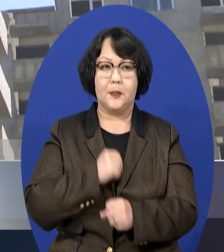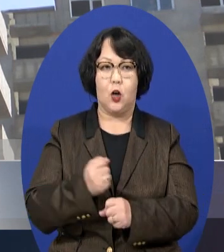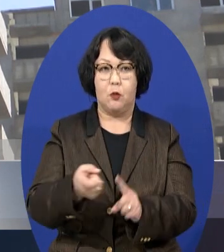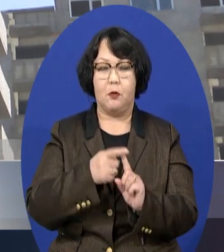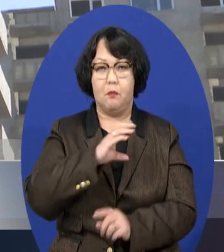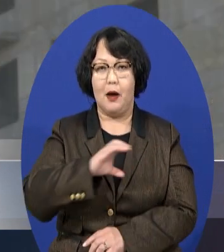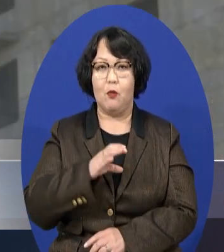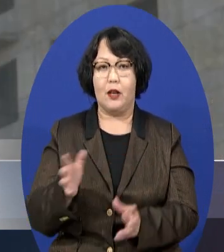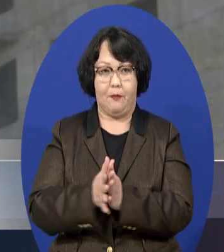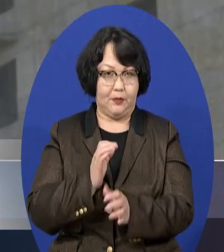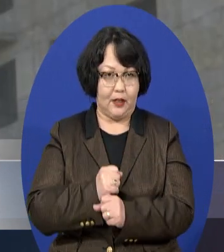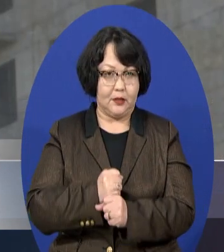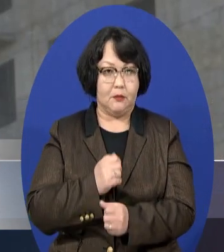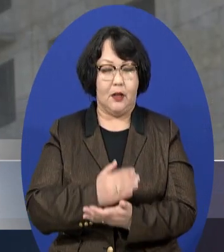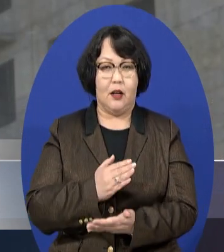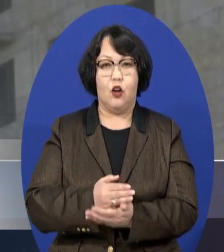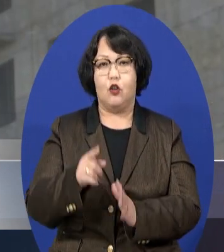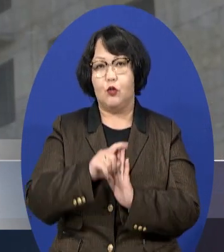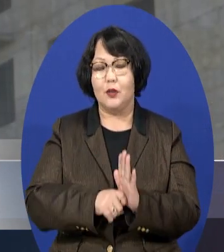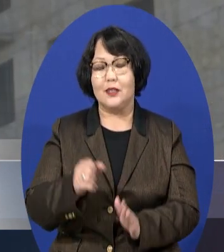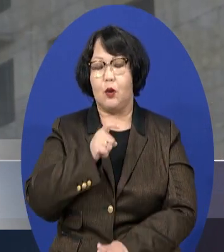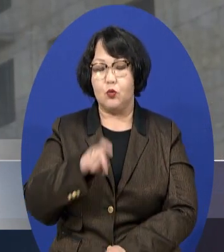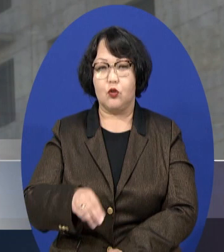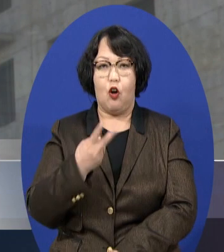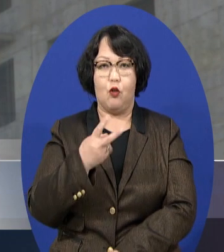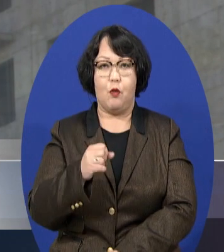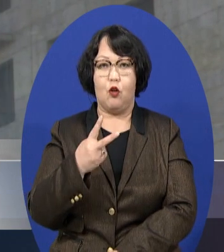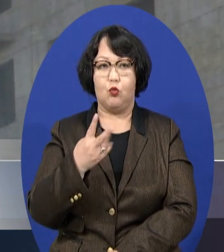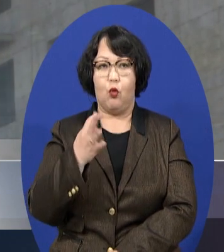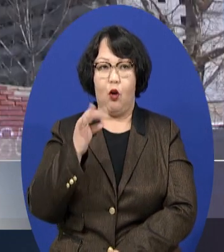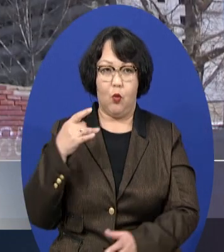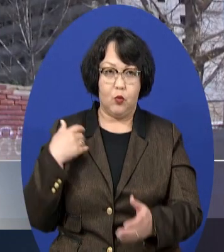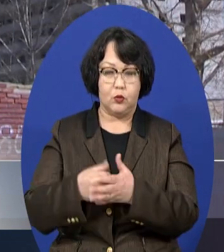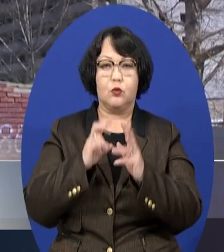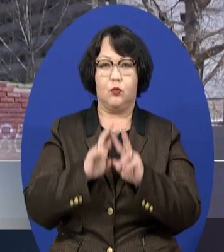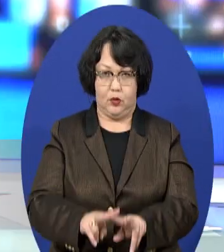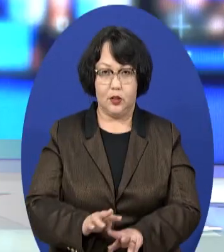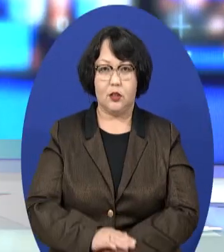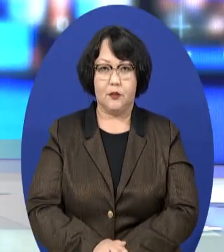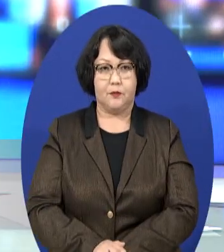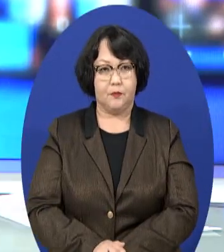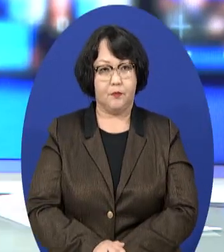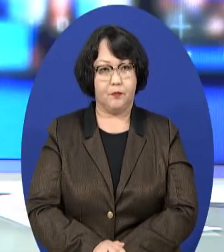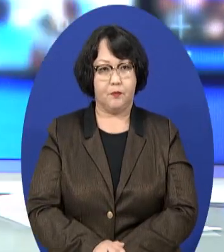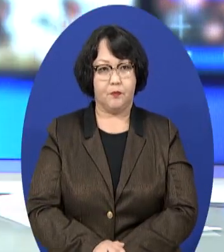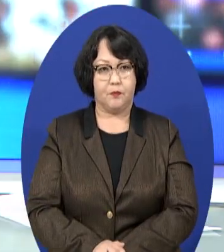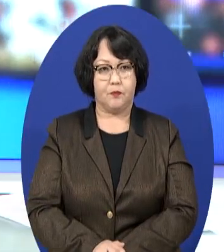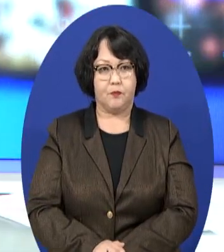холбогдох байгууллагатай хамтран ажиллаж байгаа бөгөөд хөтөлбөрийн санхүүжилт 2024 он хүртэл үргэлжлэх юм байна.